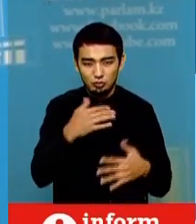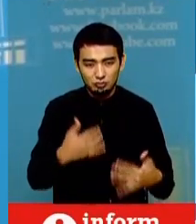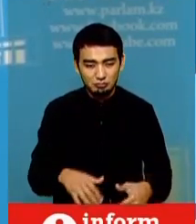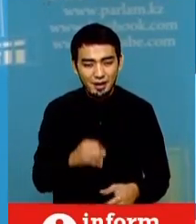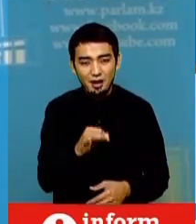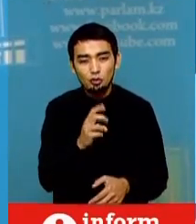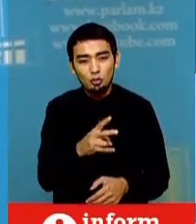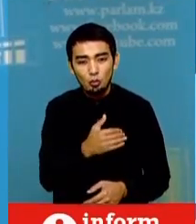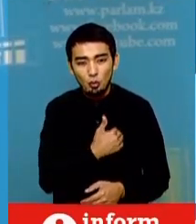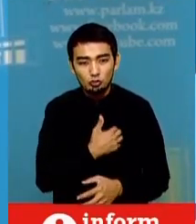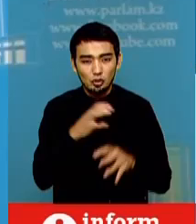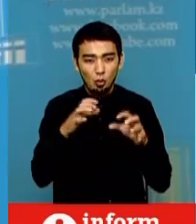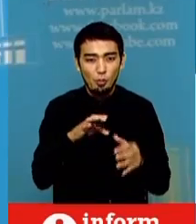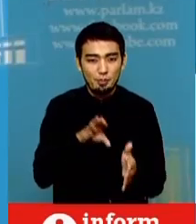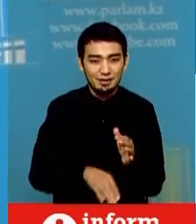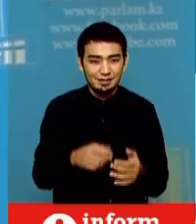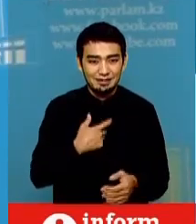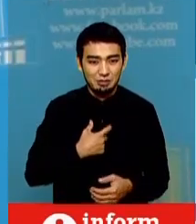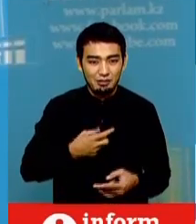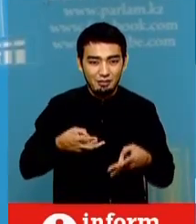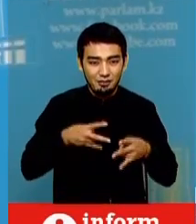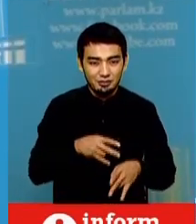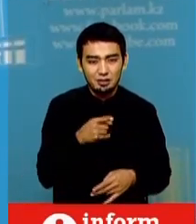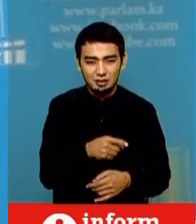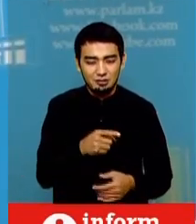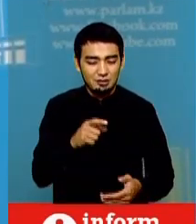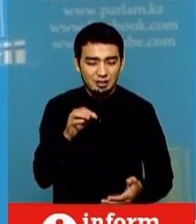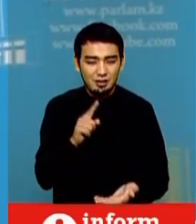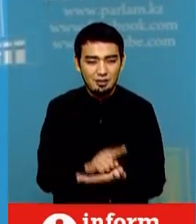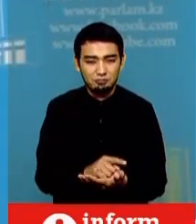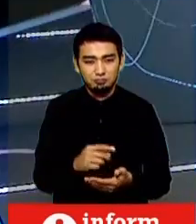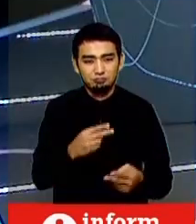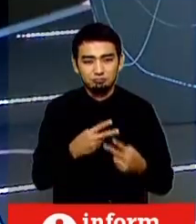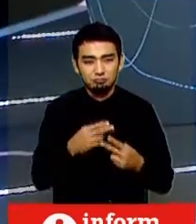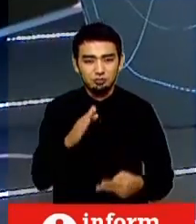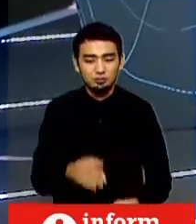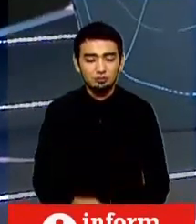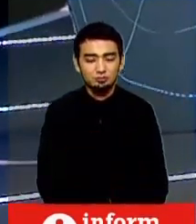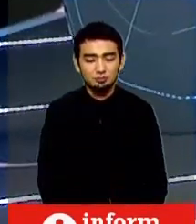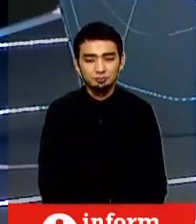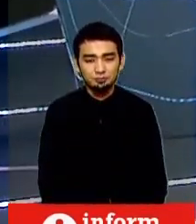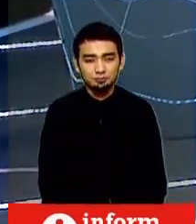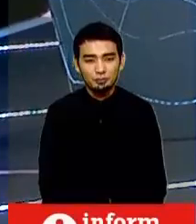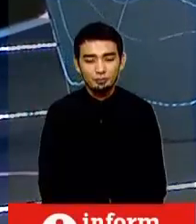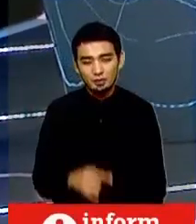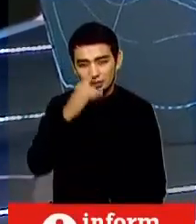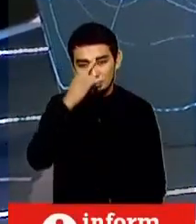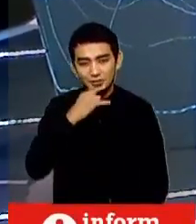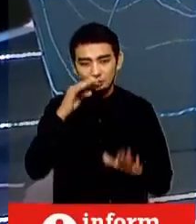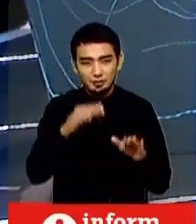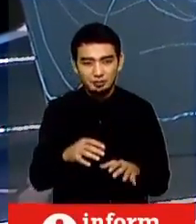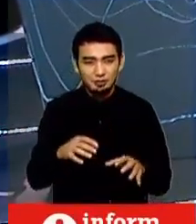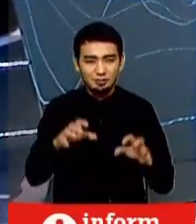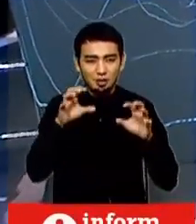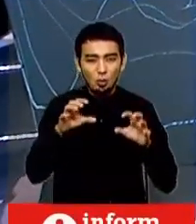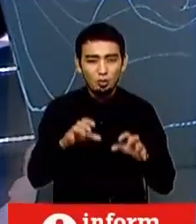хотят оставить, этих людей в любом случае будет ждать уголовная ответственность. В Казахстане предлагают узаконить